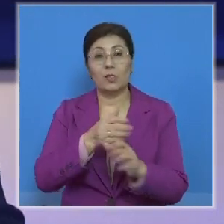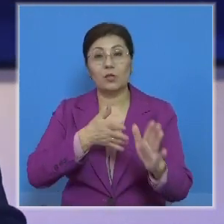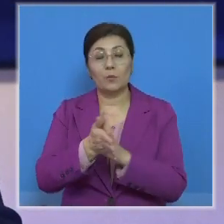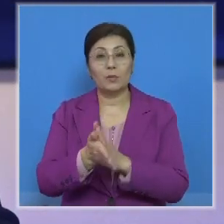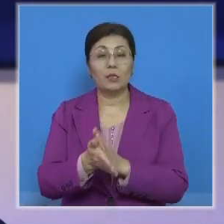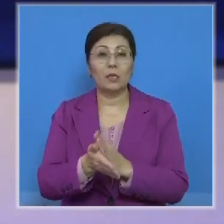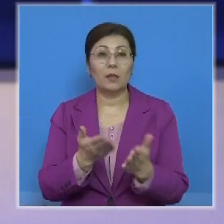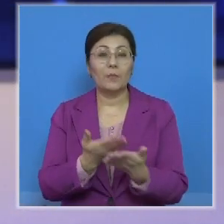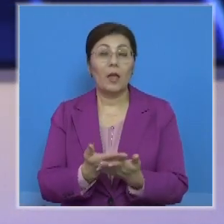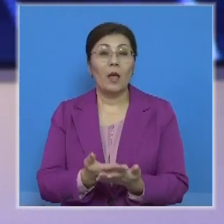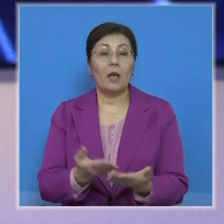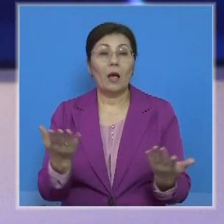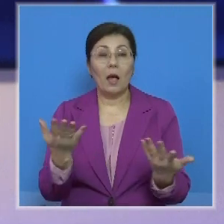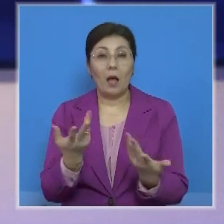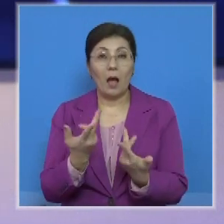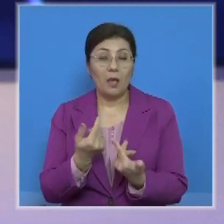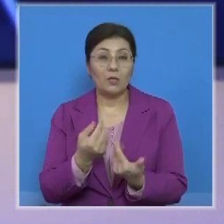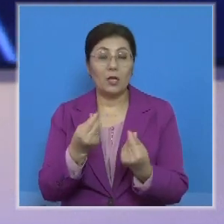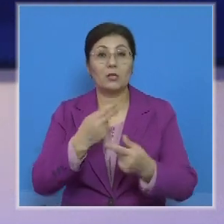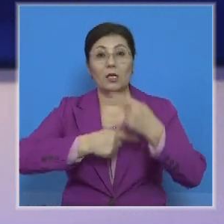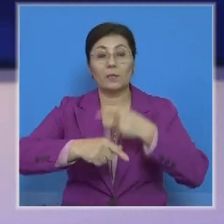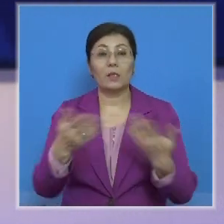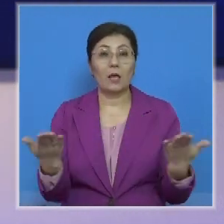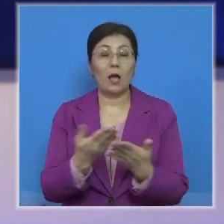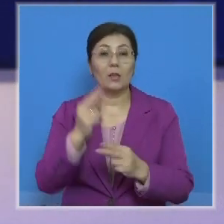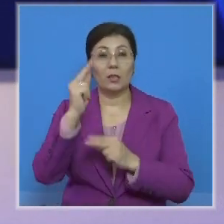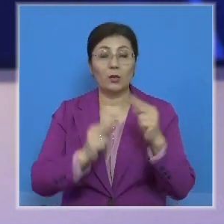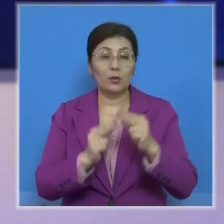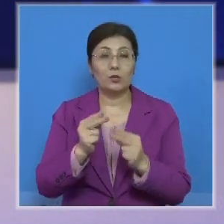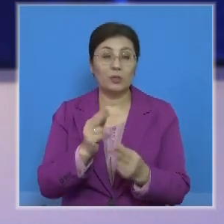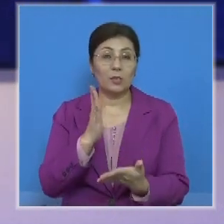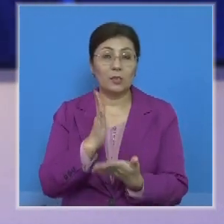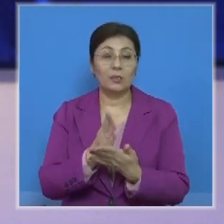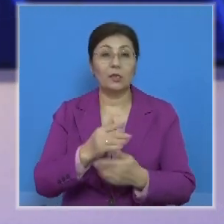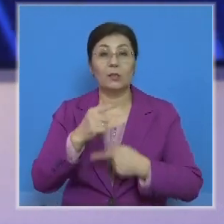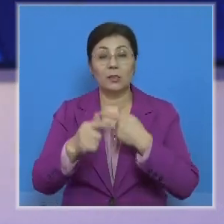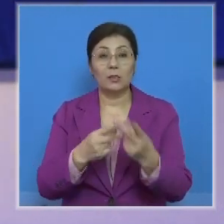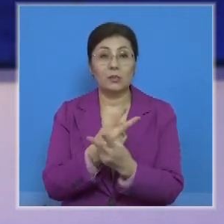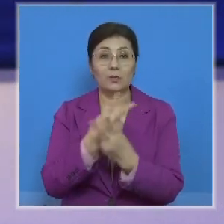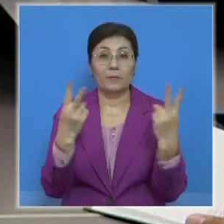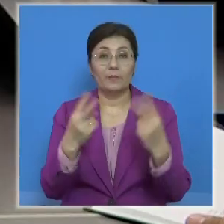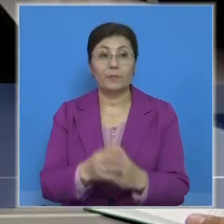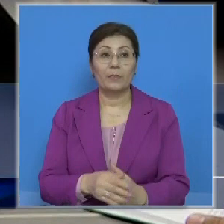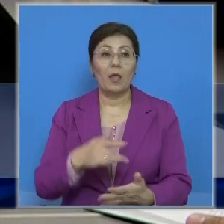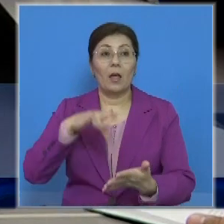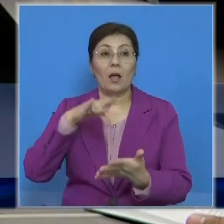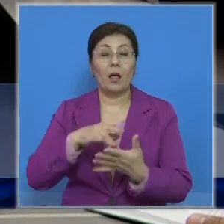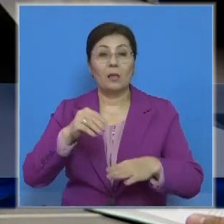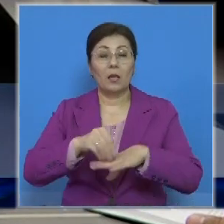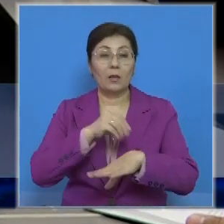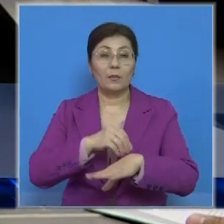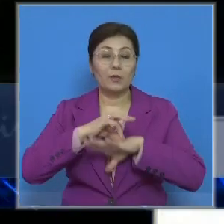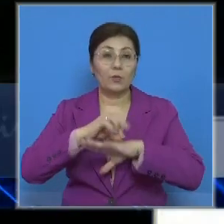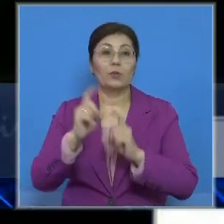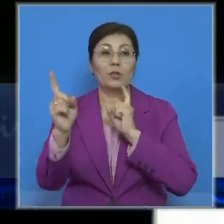кетті. Қылмыскерлерден қанша қаражат қайтарылды және оған қандай құрылыстар салынып жатыр? Тақырыпты тілші тарқатады. Қалалық әкімдікте өткен